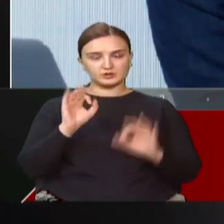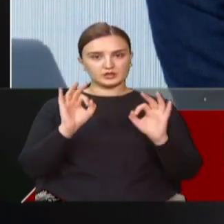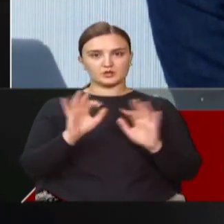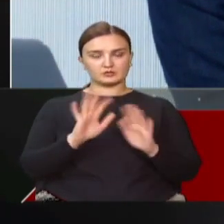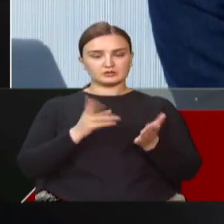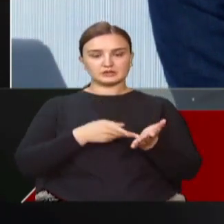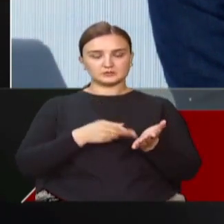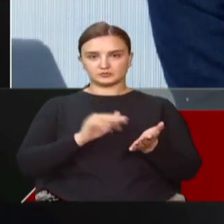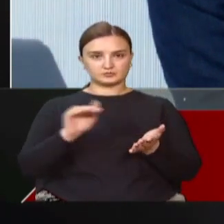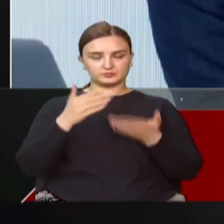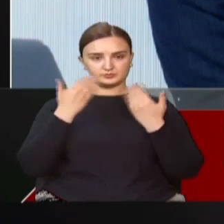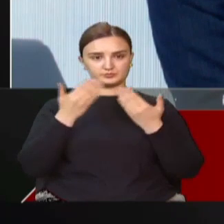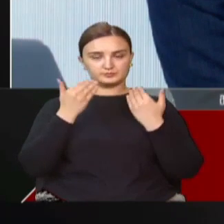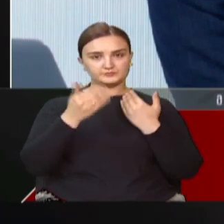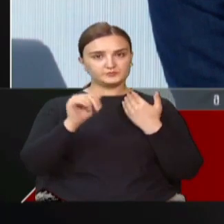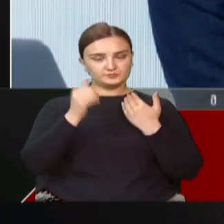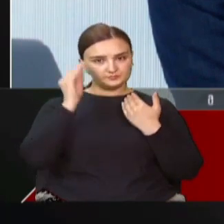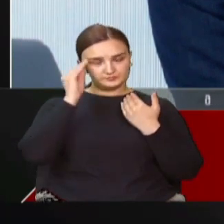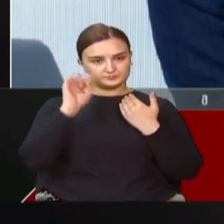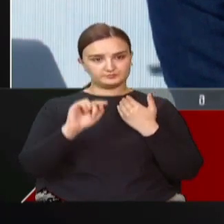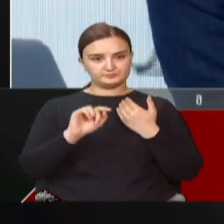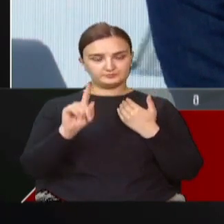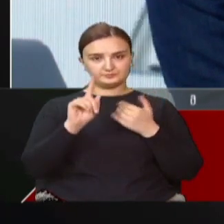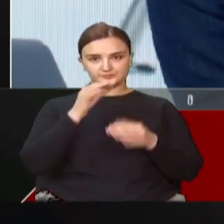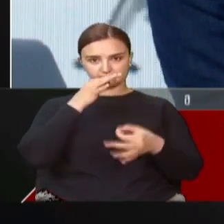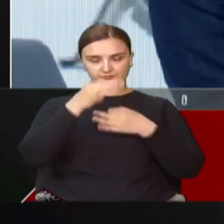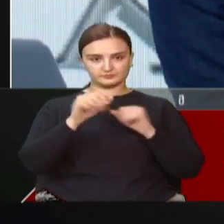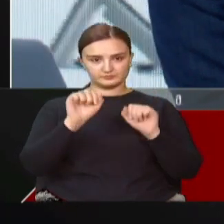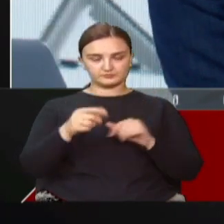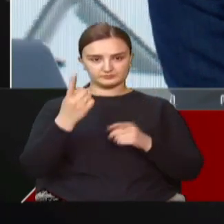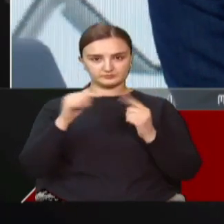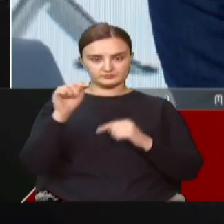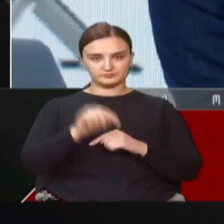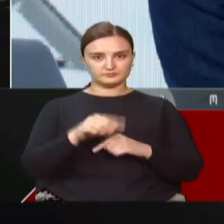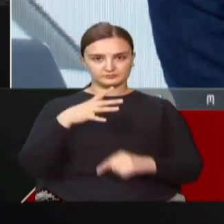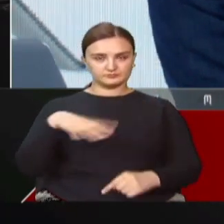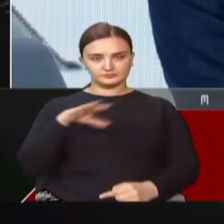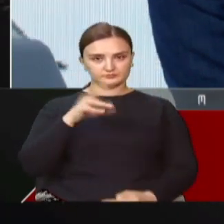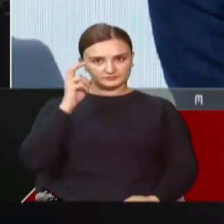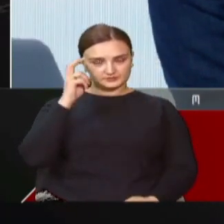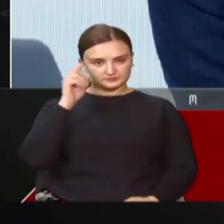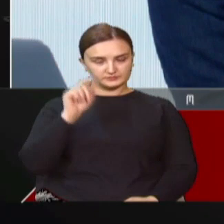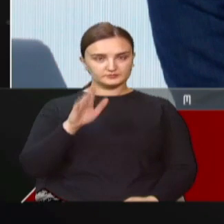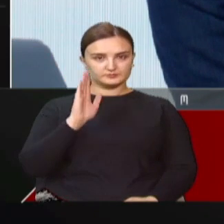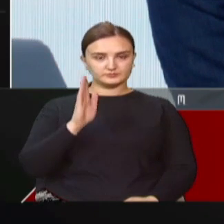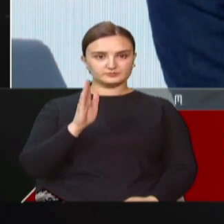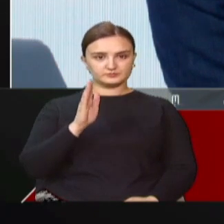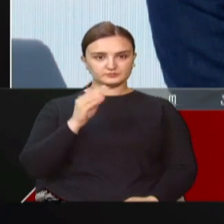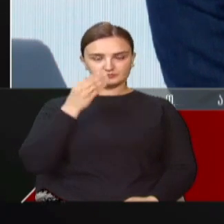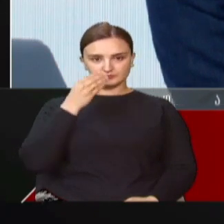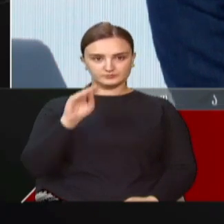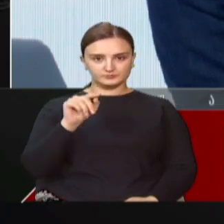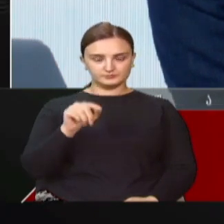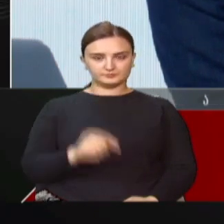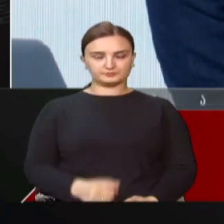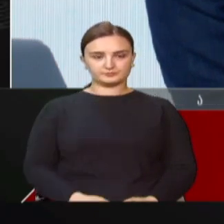და დაუსაბუთებელია? მაინტერესებს, როგორ ფიქრობთ თქვენ, როდის და რა პასუხით შეიძლება დაბრუნდეს საქართველოს ელჩი კიევში? Იქნება თუ არა უკეთესი, რომ